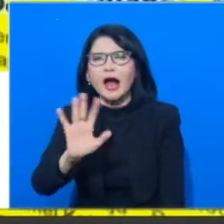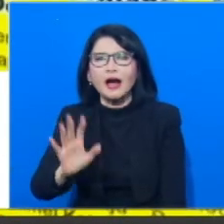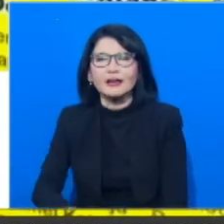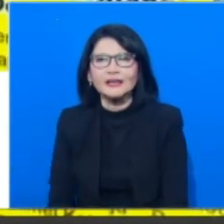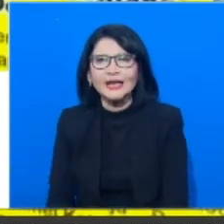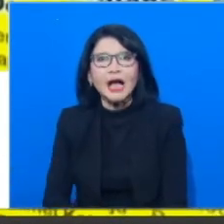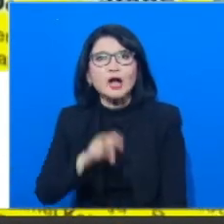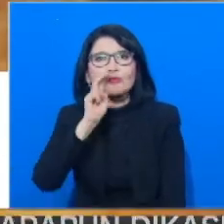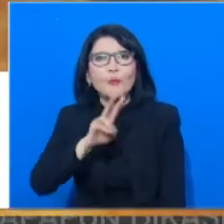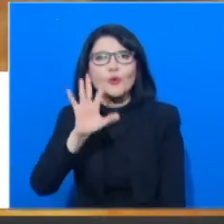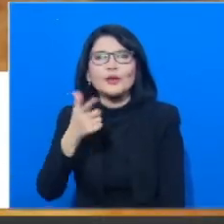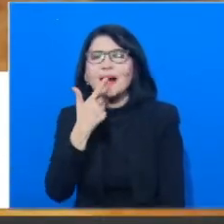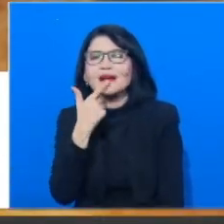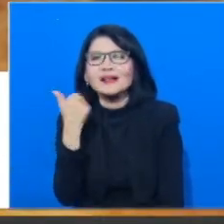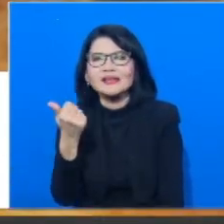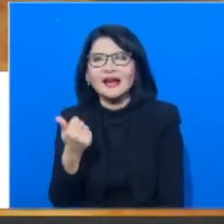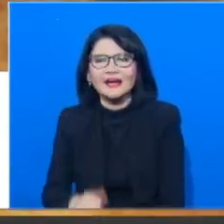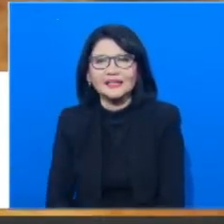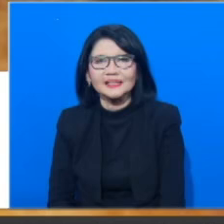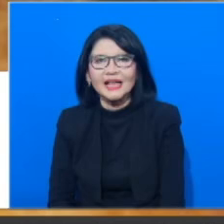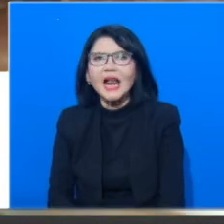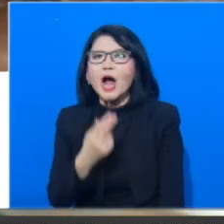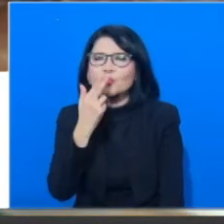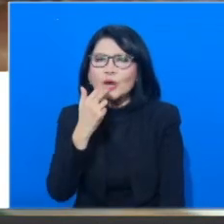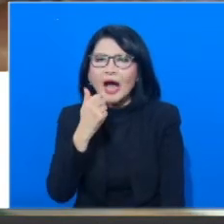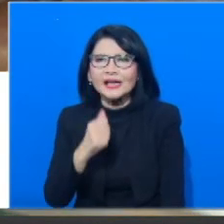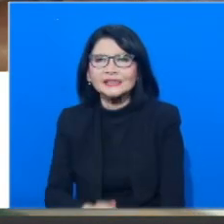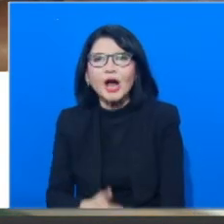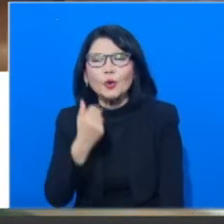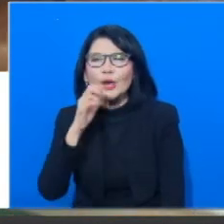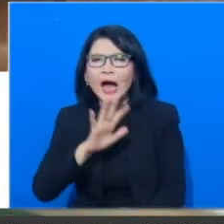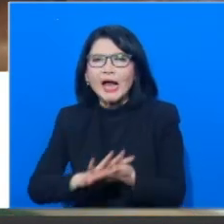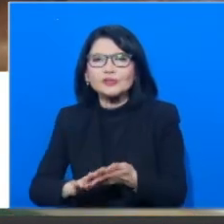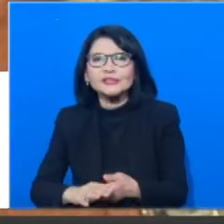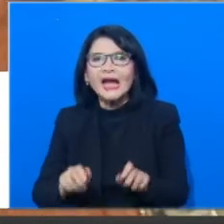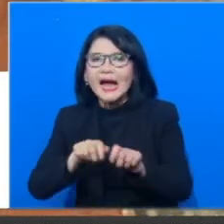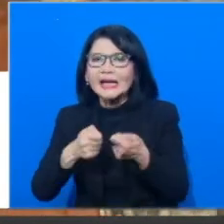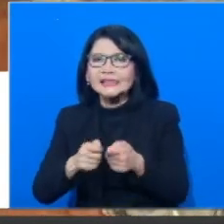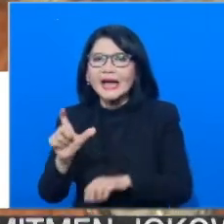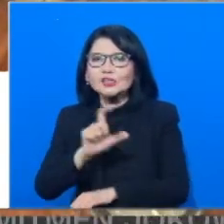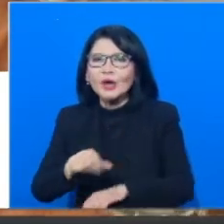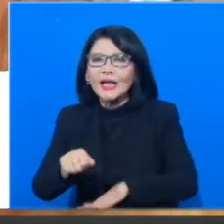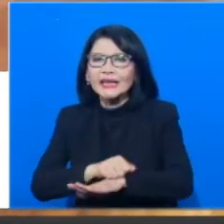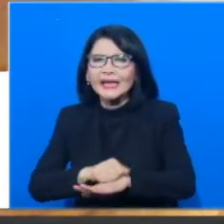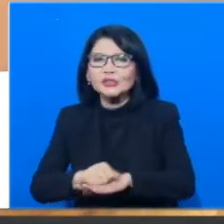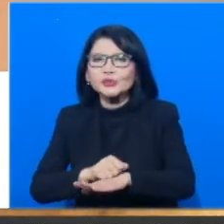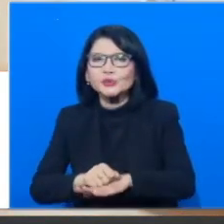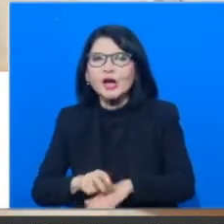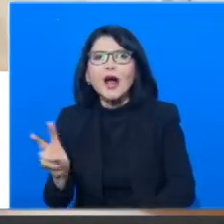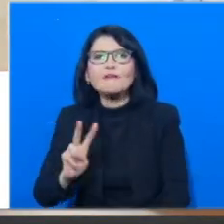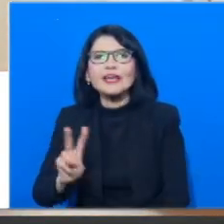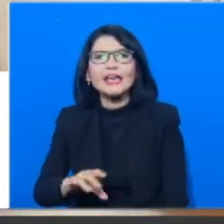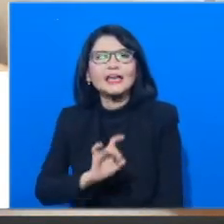lebih 25 varian rasa, mulai dari rasa gula putih, gula halus, kacang, coklat, keju, vanila, dan